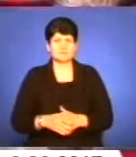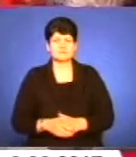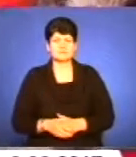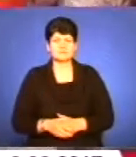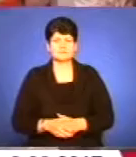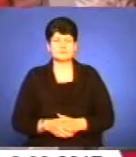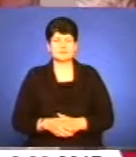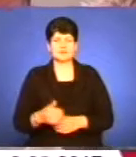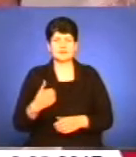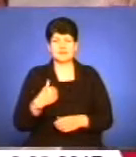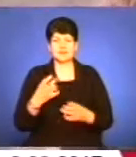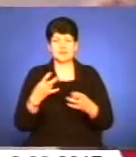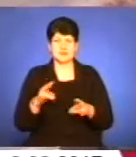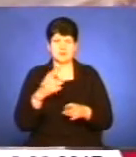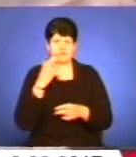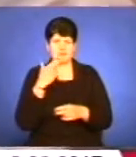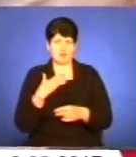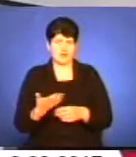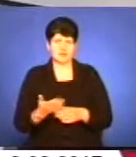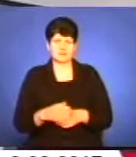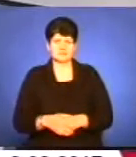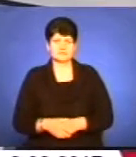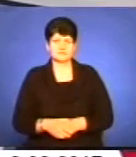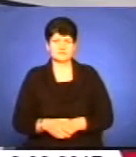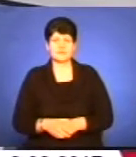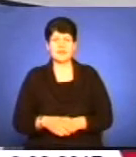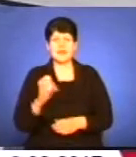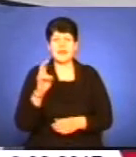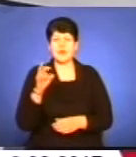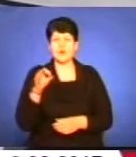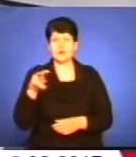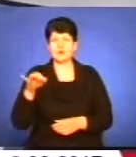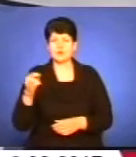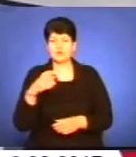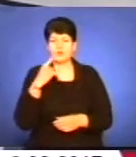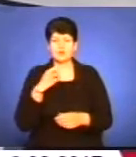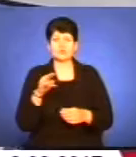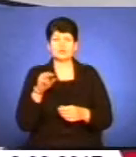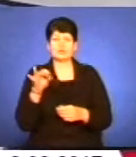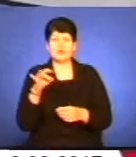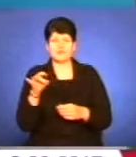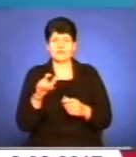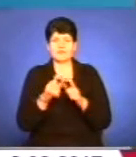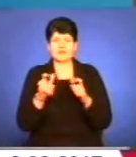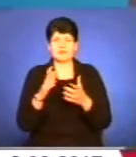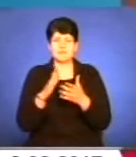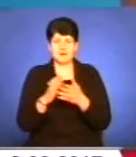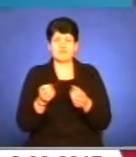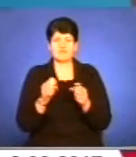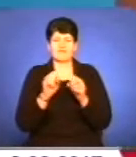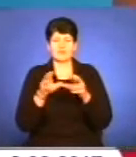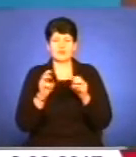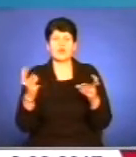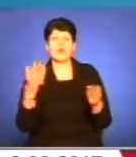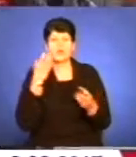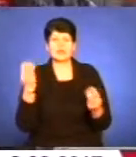А нам до того не привикати, чесно кажучи. Екологи зазначають, торф'яні брикети як паливо мають певні викиди при